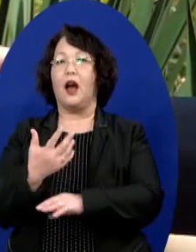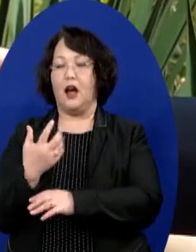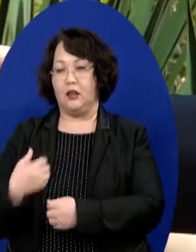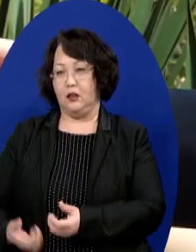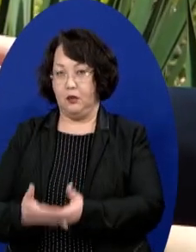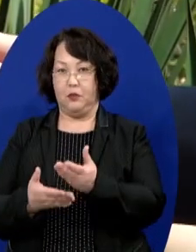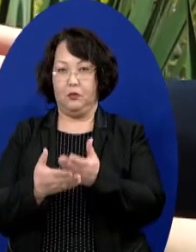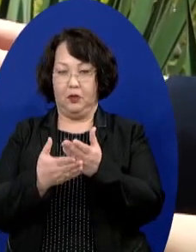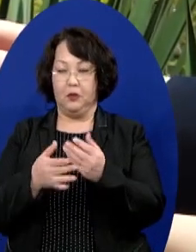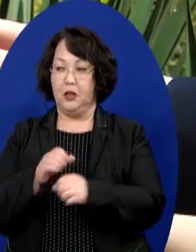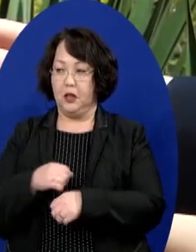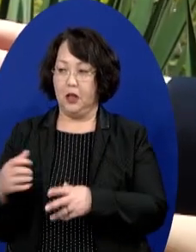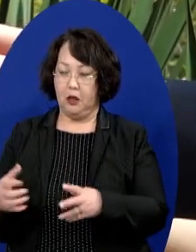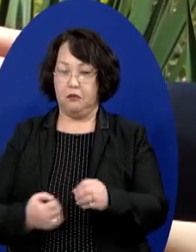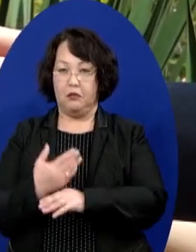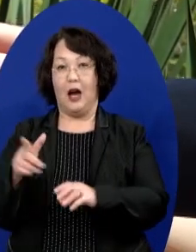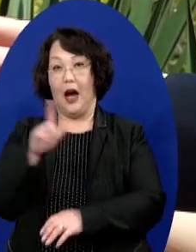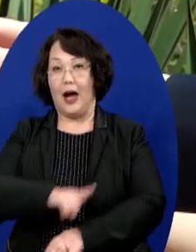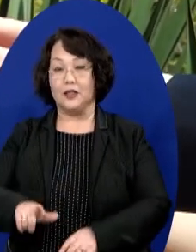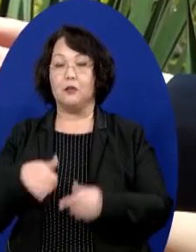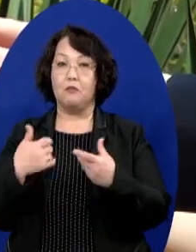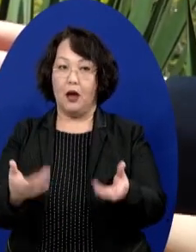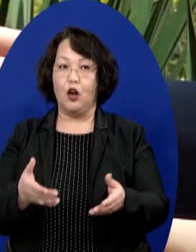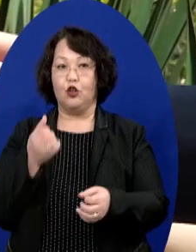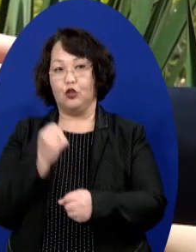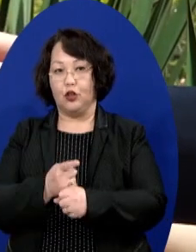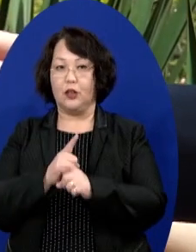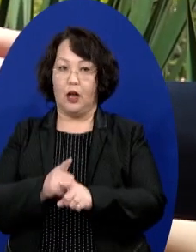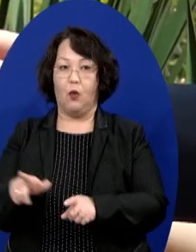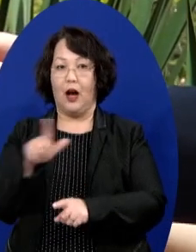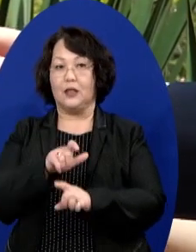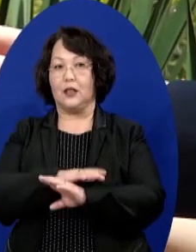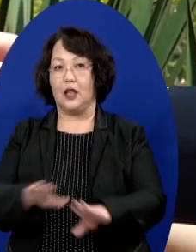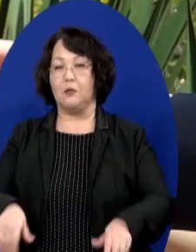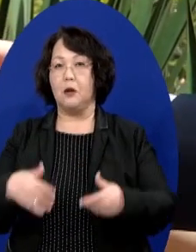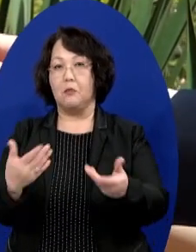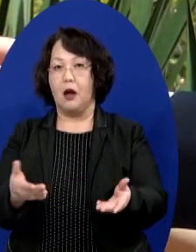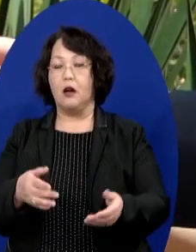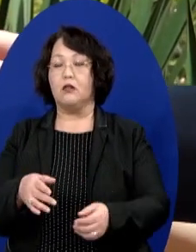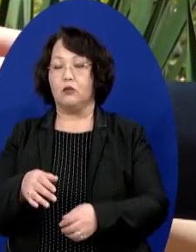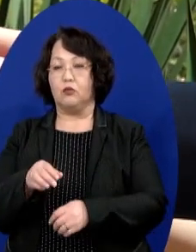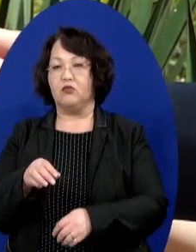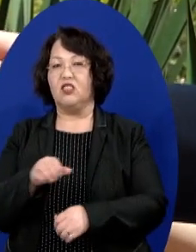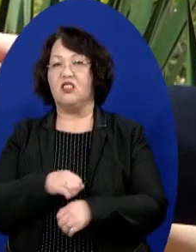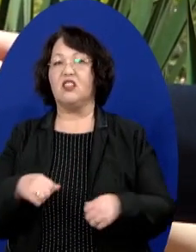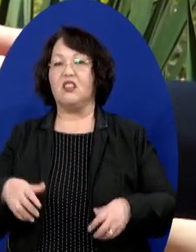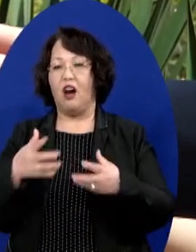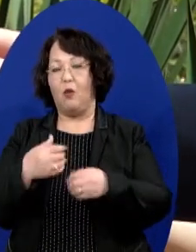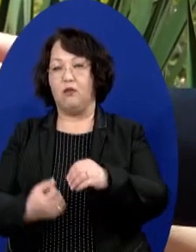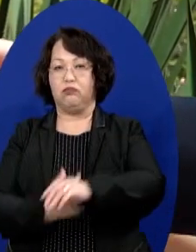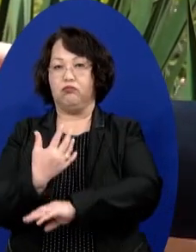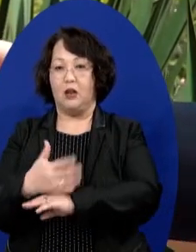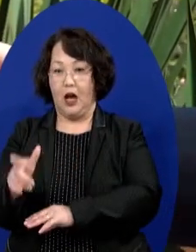мод тарихаас нь эхлүүлээд газар олголтоос нь эхлүүлээд яг зориултын дагуу газар олгоод тэр зориултын дагуу газар олгож байгаа дээрээ хэрвээ та энэ газар